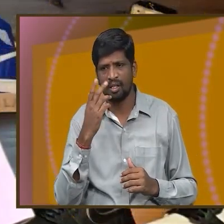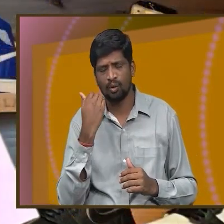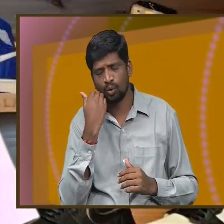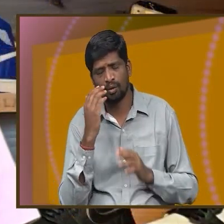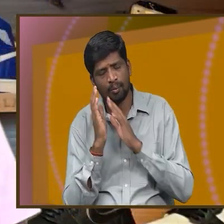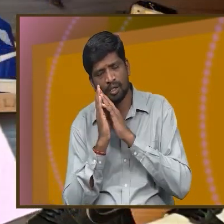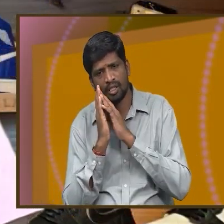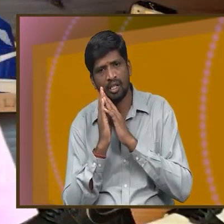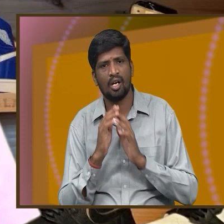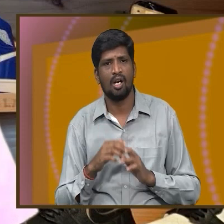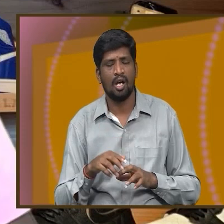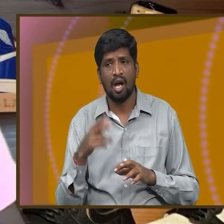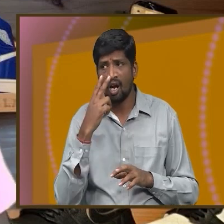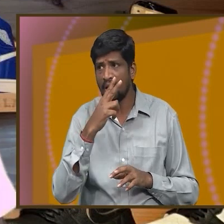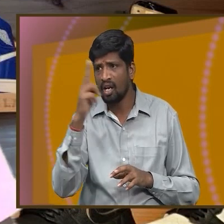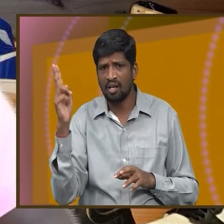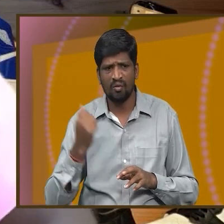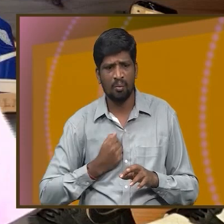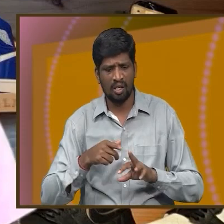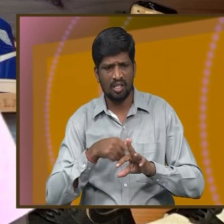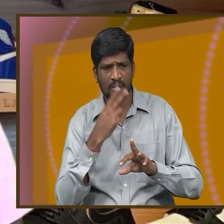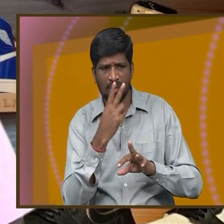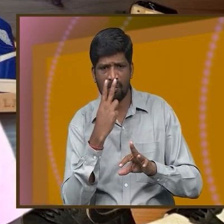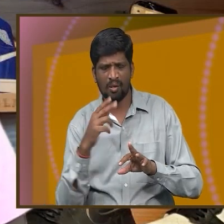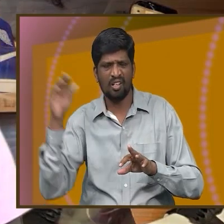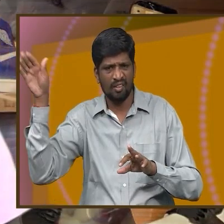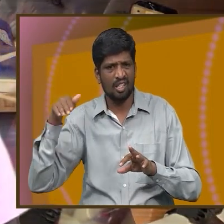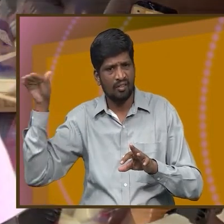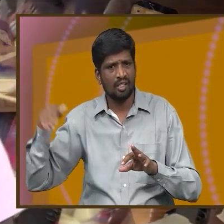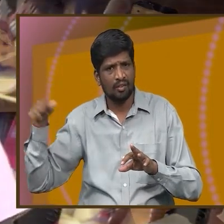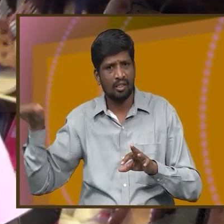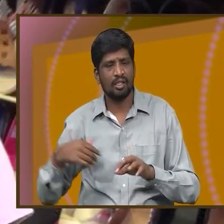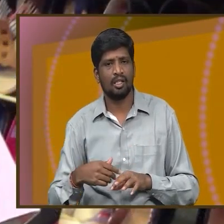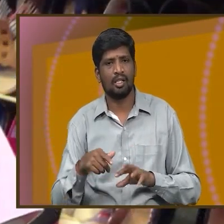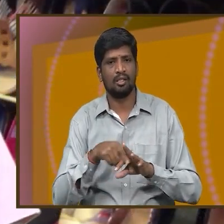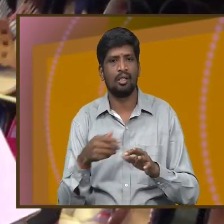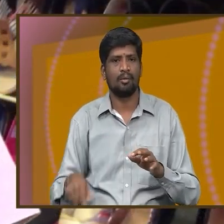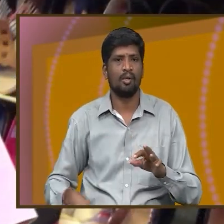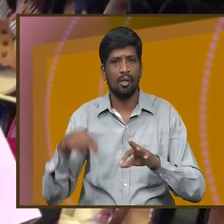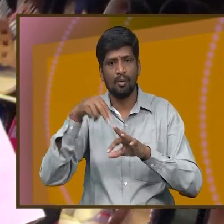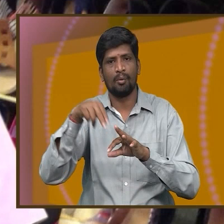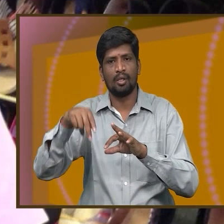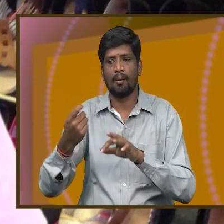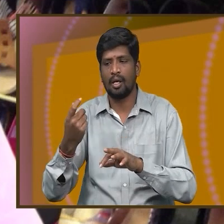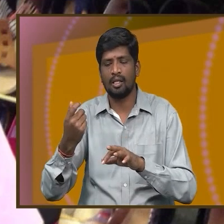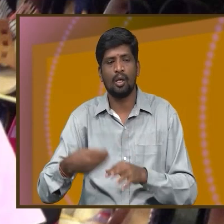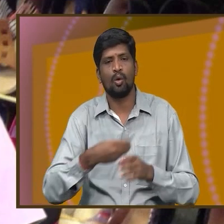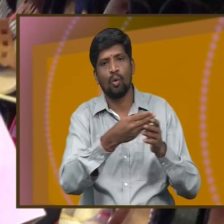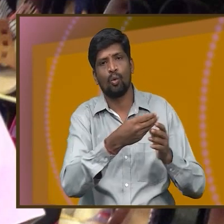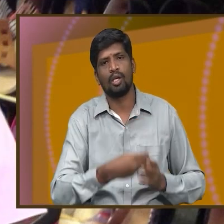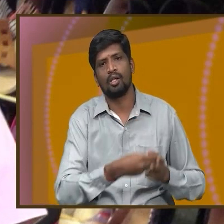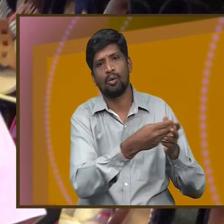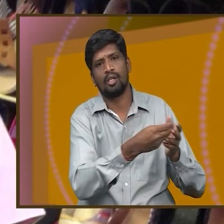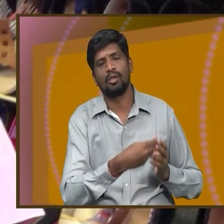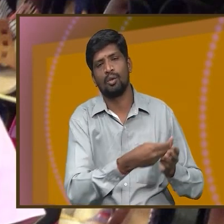முடியாமல் இருக்கார். ஆனால் பார்வையாளர்கள் வீட்டிற்கு வந்தார்கள். வந்து அந்த காலனியை அணிந்து பார்த்து அப்பொழுதும் பணத்தை கொடுத்து விட்டு அவர்கள் என்ன